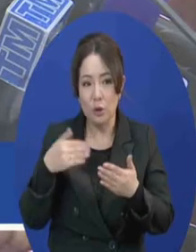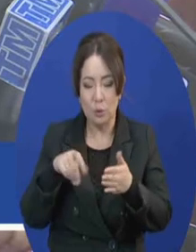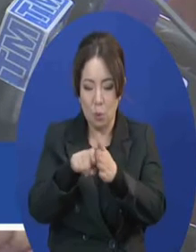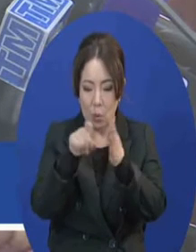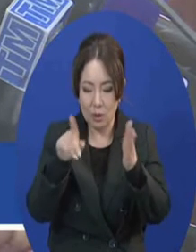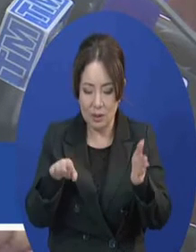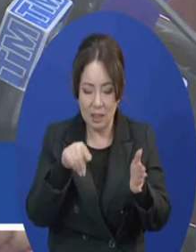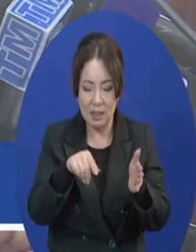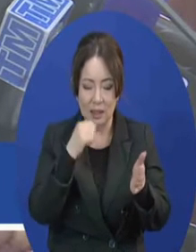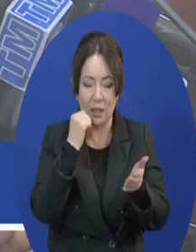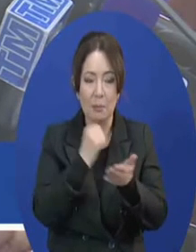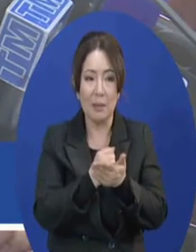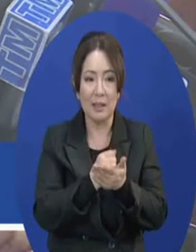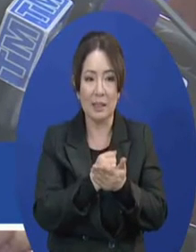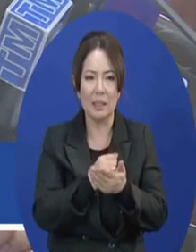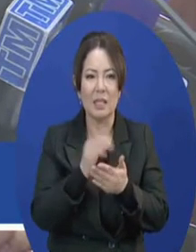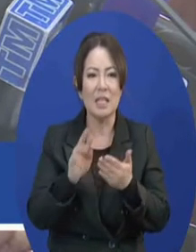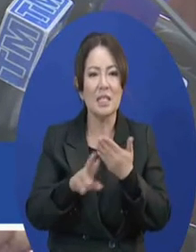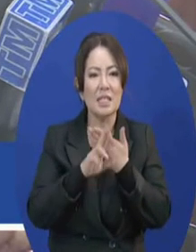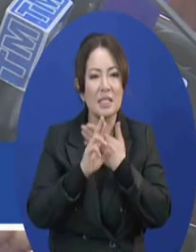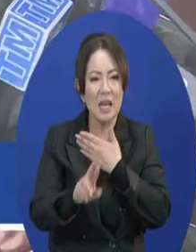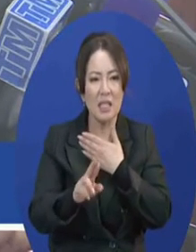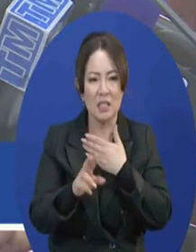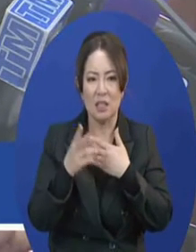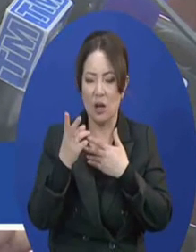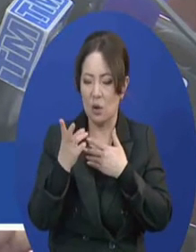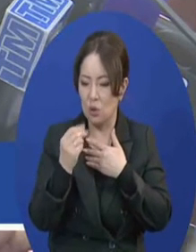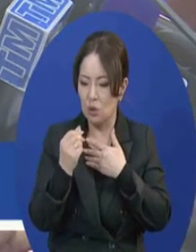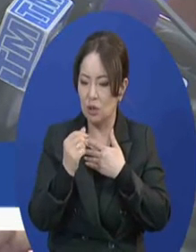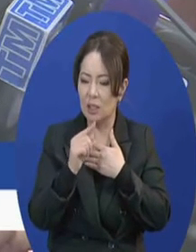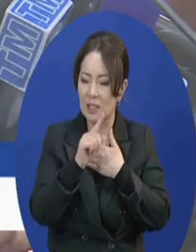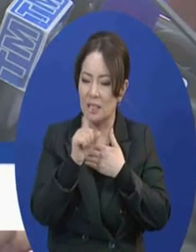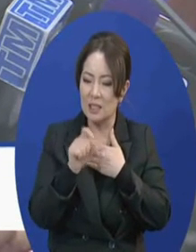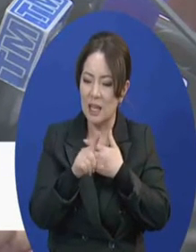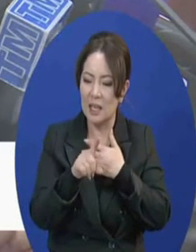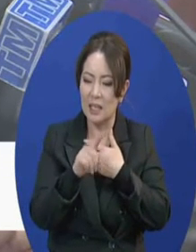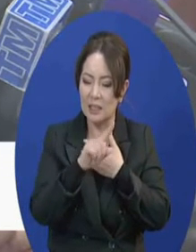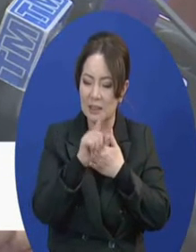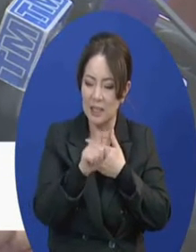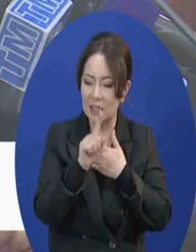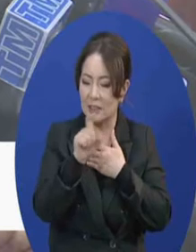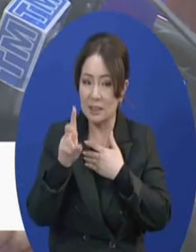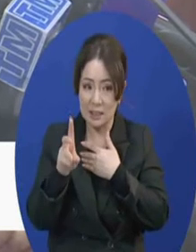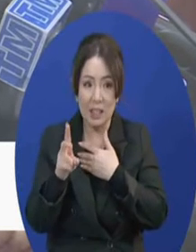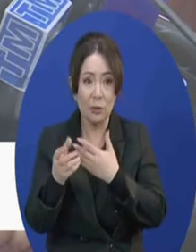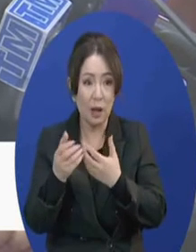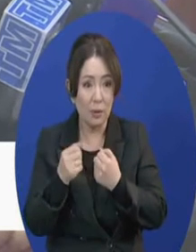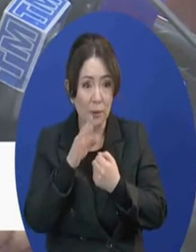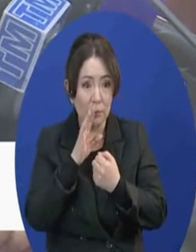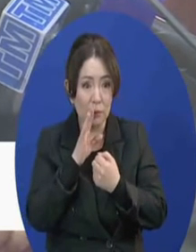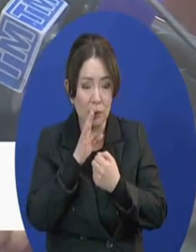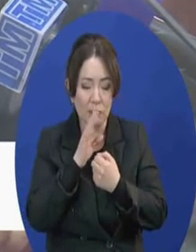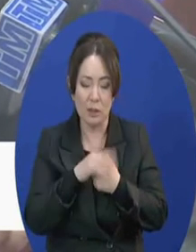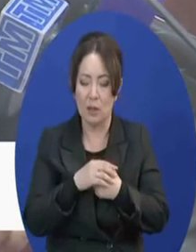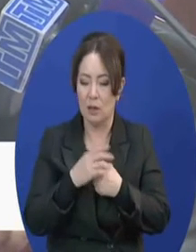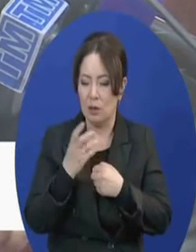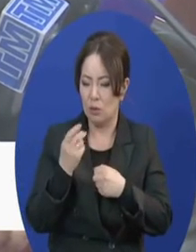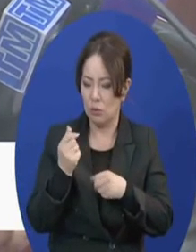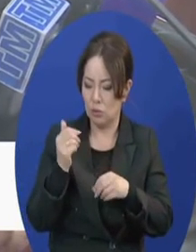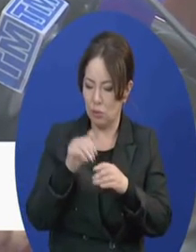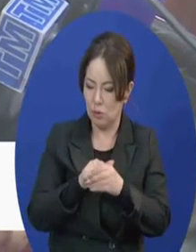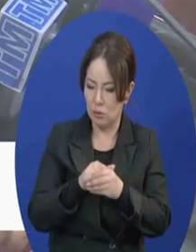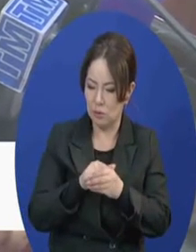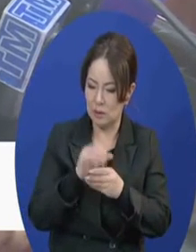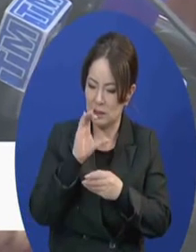энийг баталчихна. Ер нь цаашд бол хөрөнгө оруулалтын хөрөнгийн зах зээл рүү татахын тулд юуны дөрөнд бол хөрөнгө оруулалтын